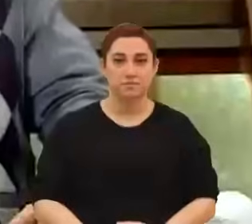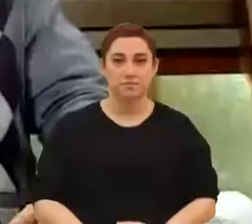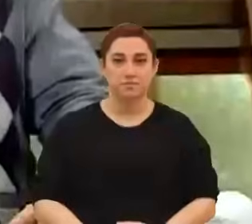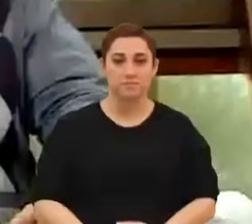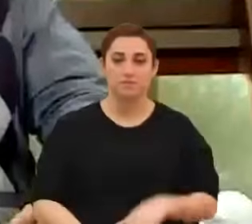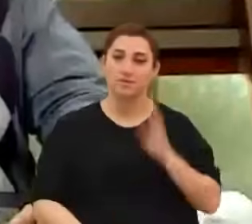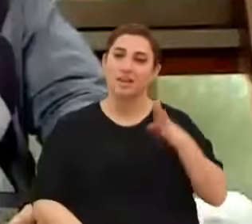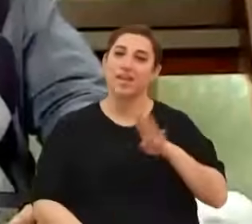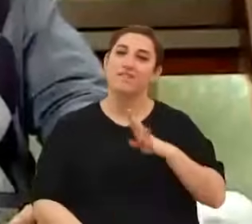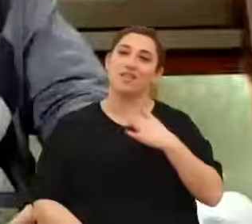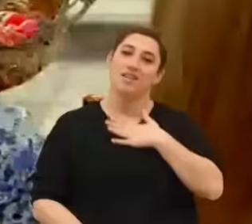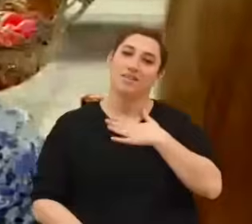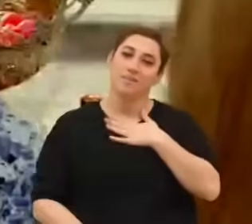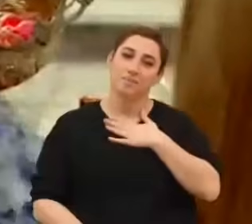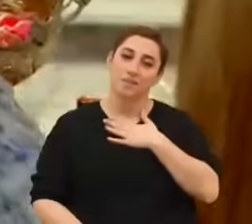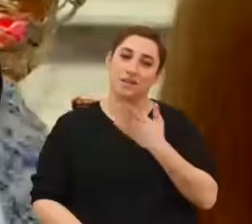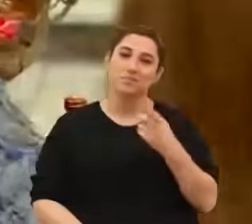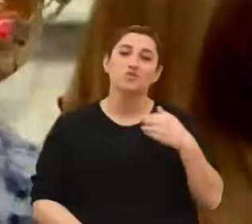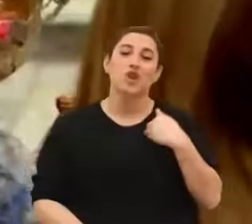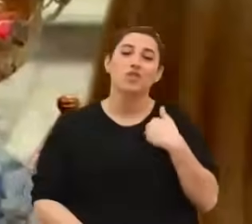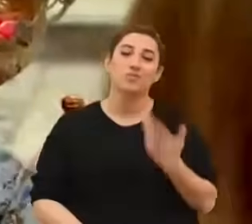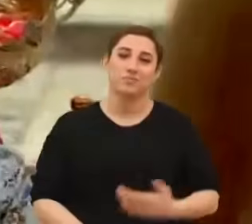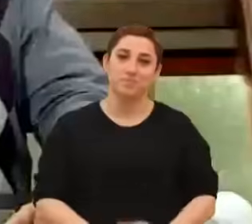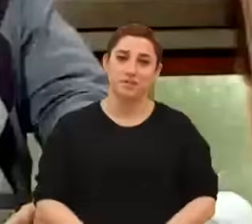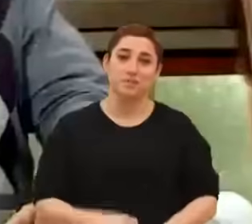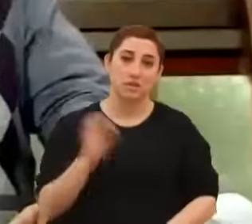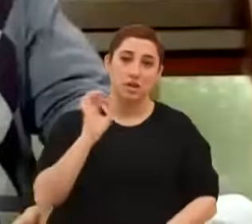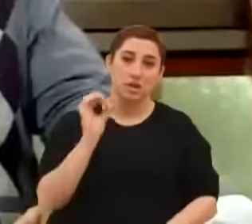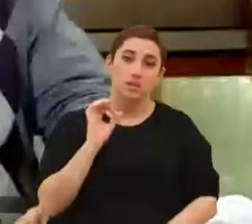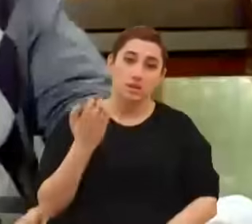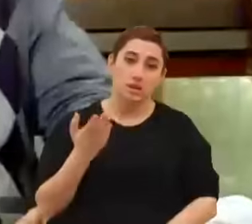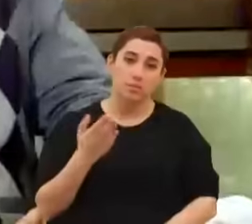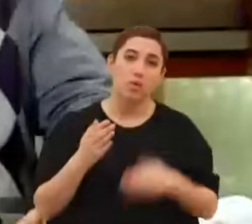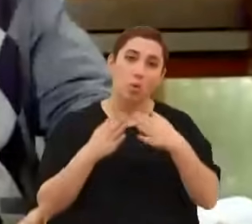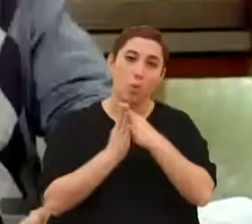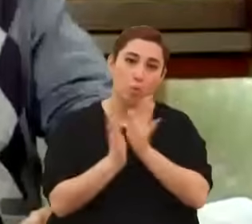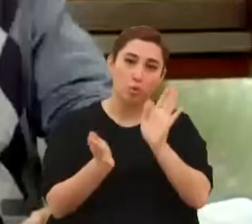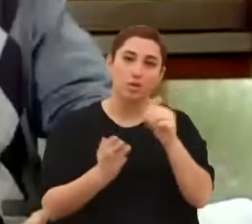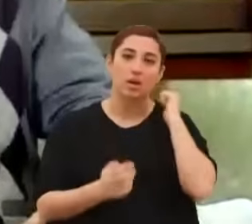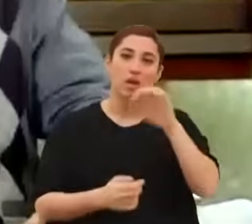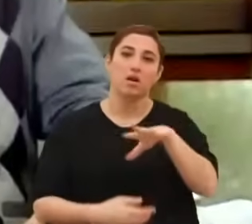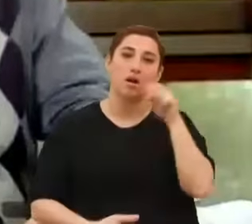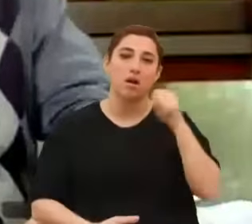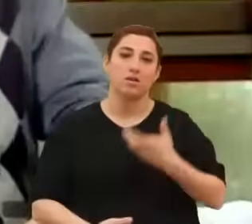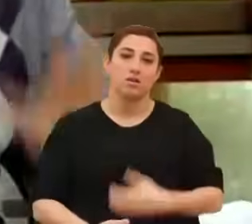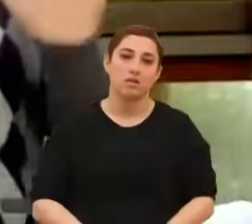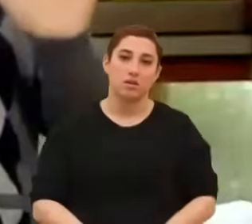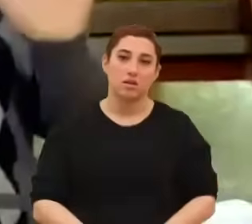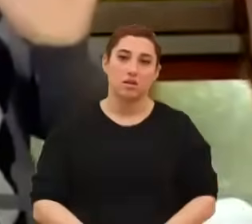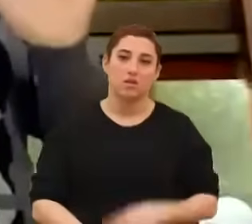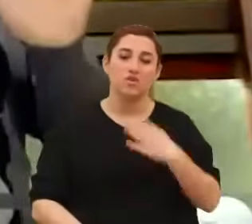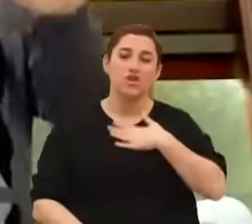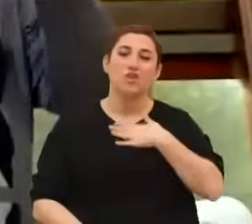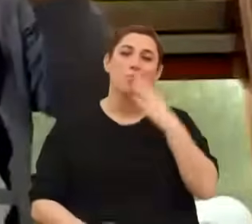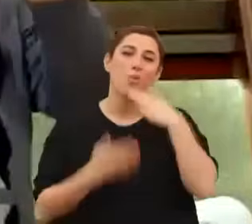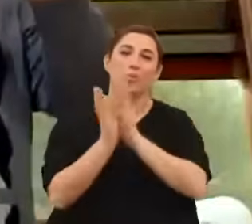Ah evladım benim. Ah canım benim. Tabii ödülü de geri aldılar. Canım ödül